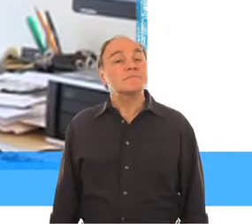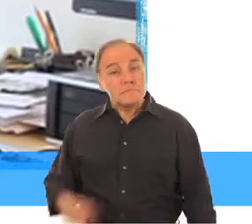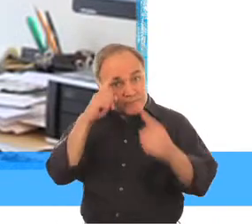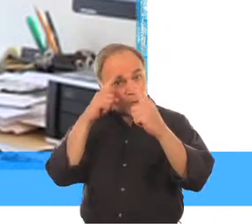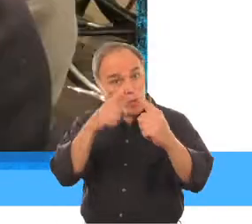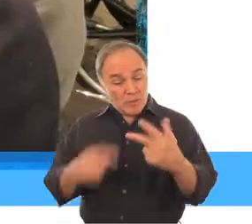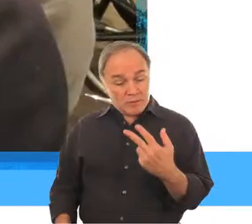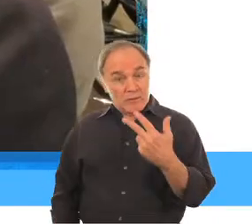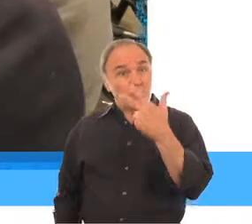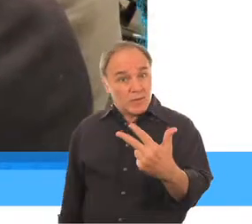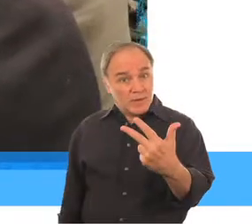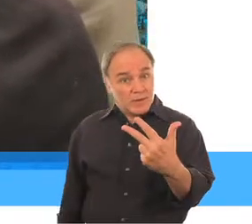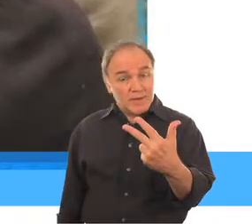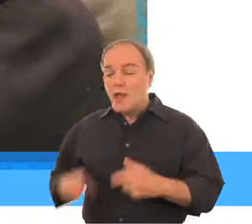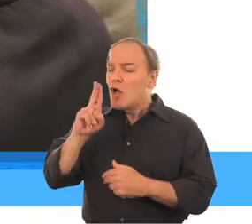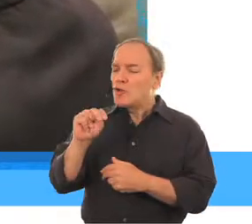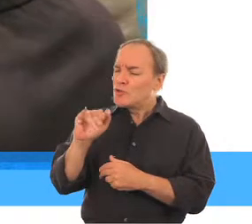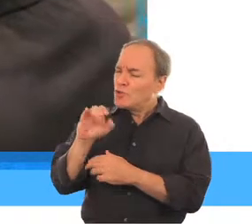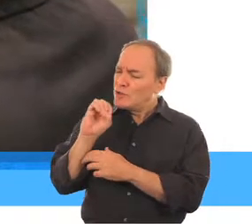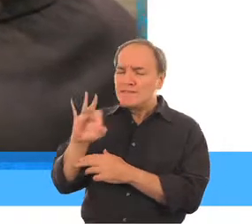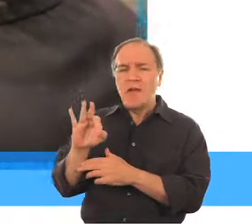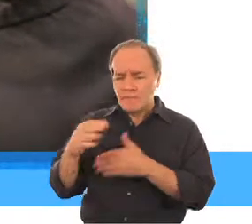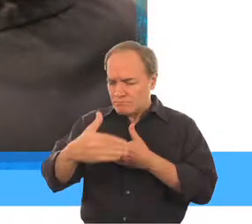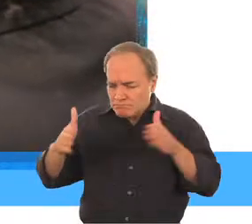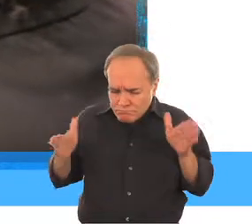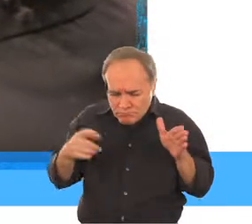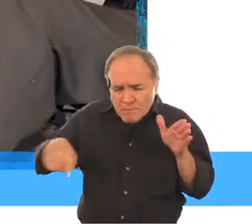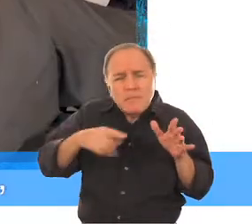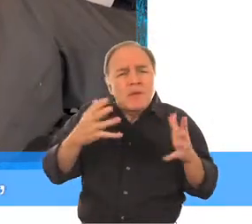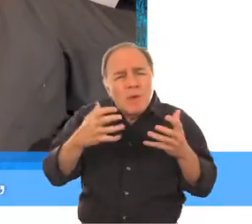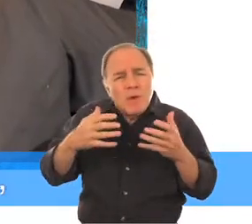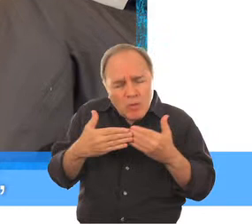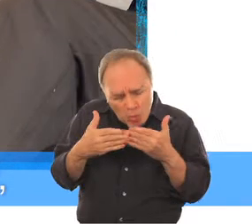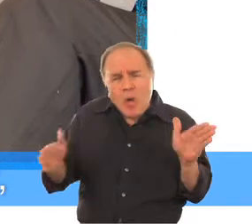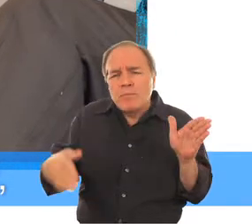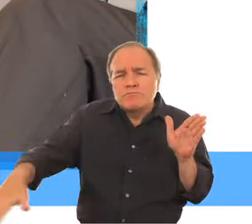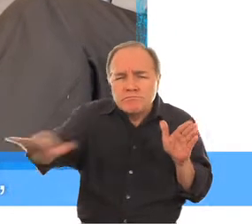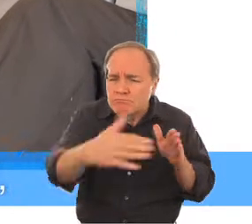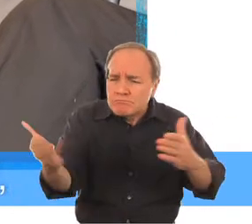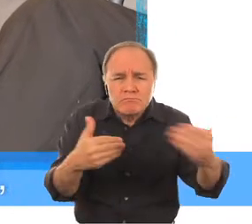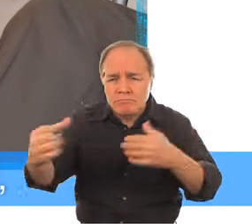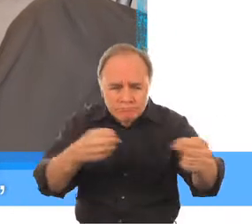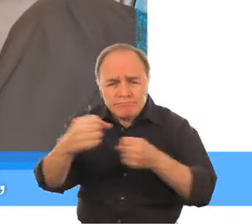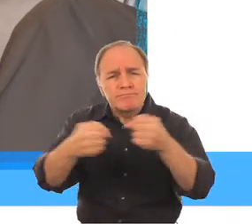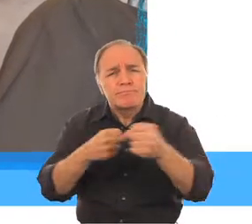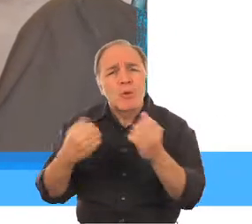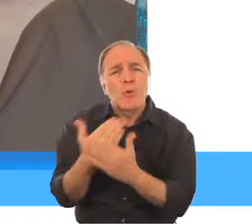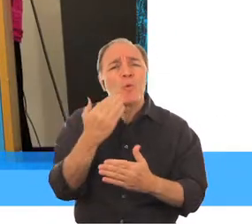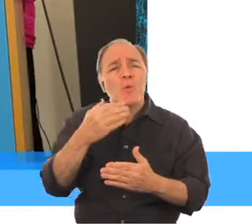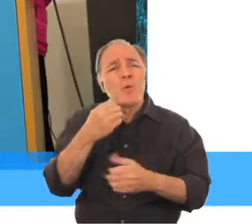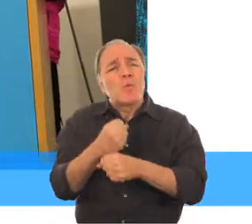pour tous. Nous développons peu à peu, mais systématiquement, des politiques de promotion de l'emploi inclusif,